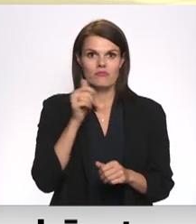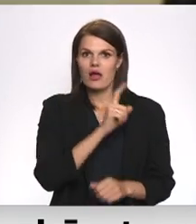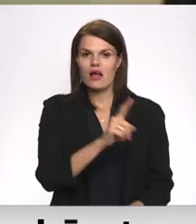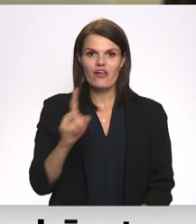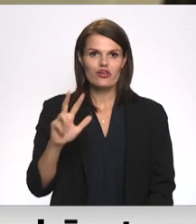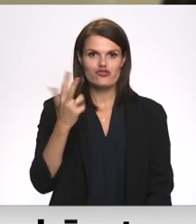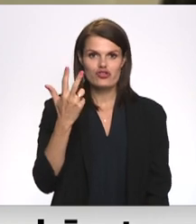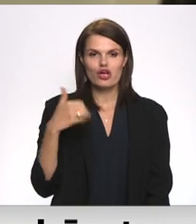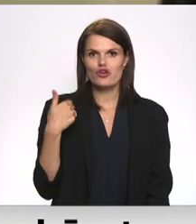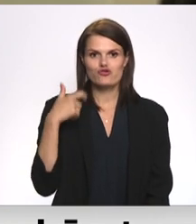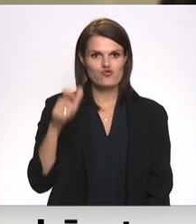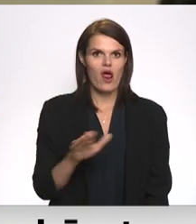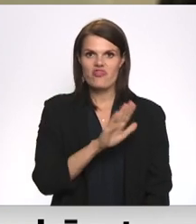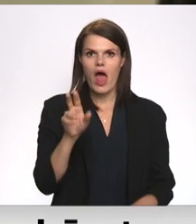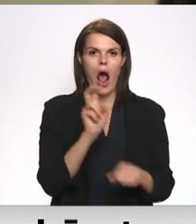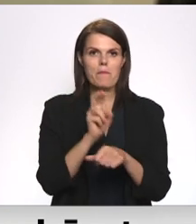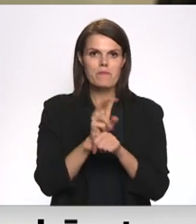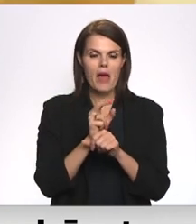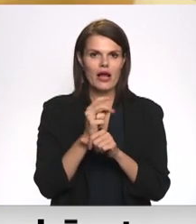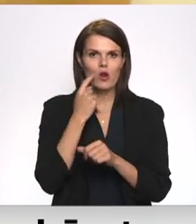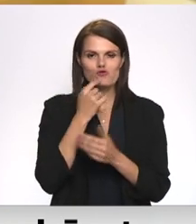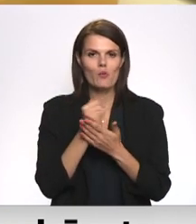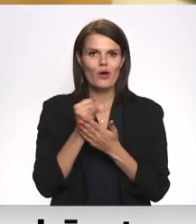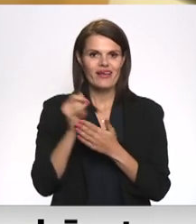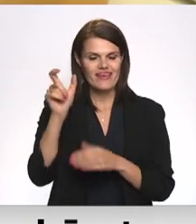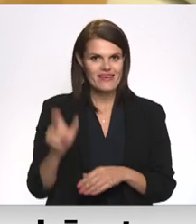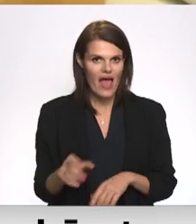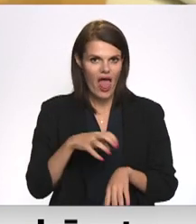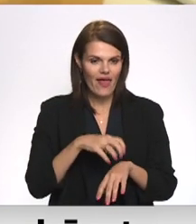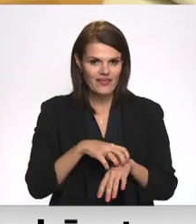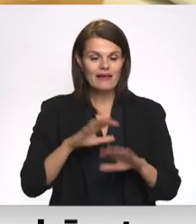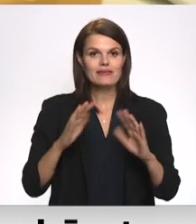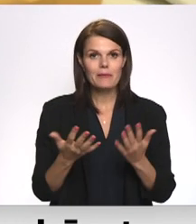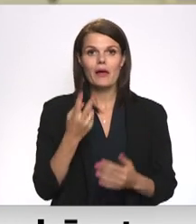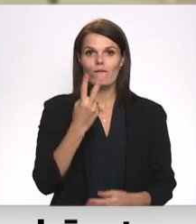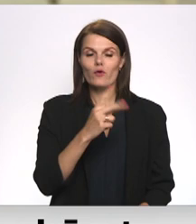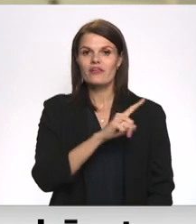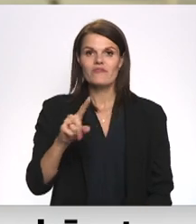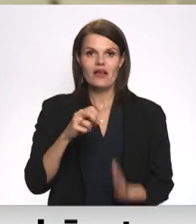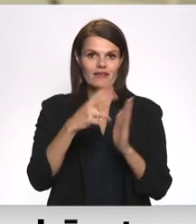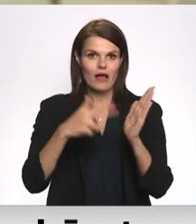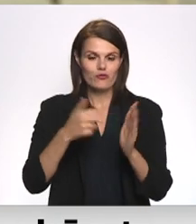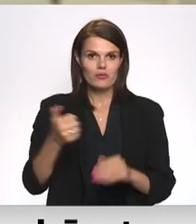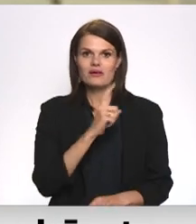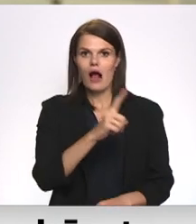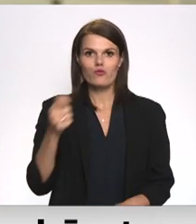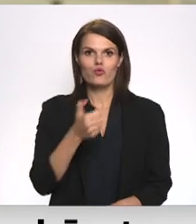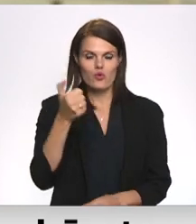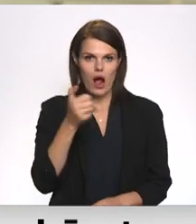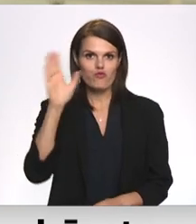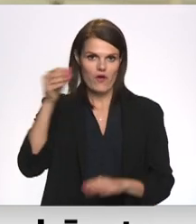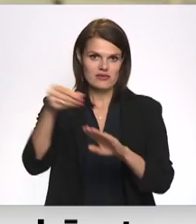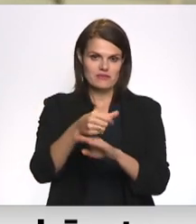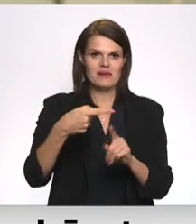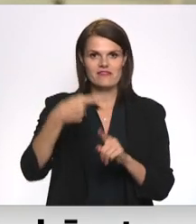katrs trešais skolēns. Tomēr vismaz reizi gadā bērniem no 2 līdz 18 gadu vecumam tiek apmaksāta zobu higiēna. Bet,